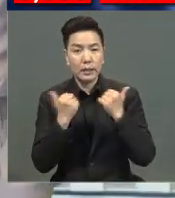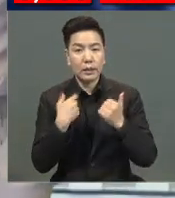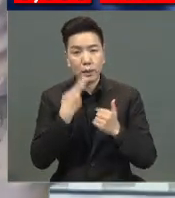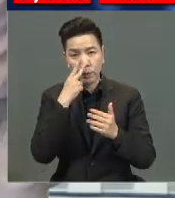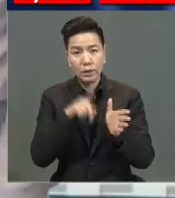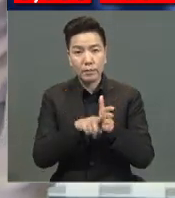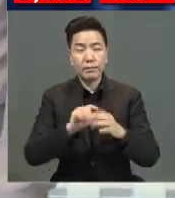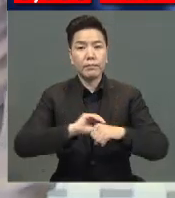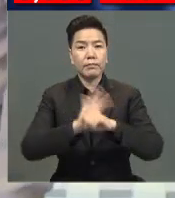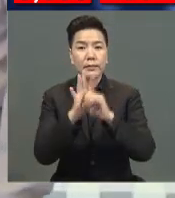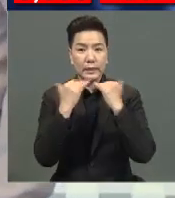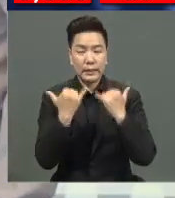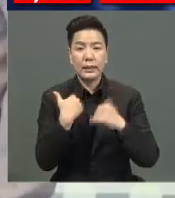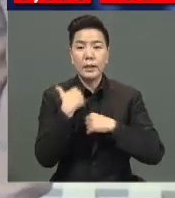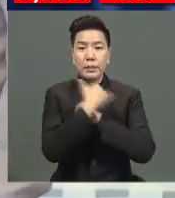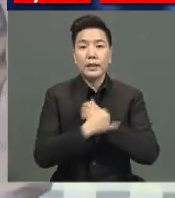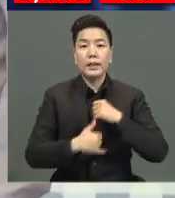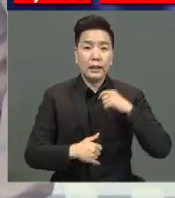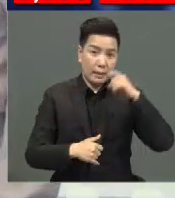วันเป็นผลสำเร็จของการจัดการและมาตรการที่มีประสิทธิภาพพร้อมทั้งยังยินดีกับความสัมพันธ์อันใกล้ชิดระหว่างไทยและจีนเพราะแม้ว่าเกิดสถานการณ์โควีย์19